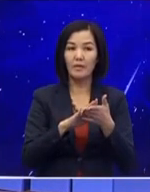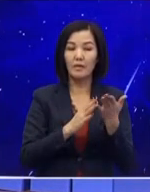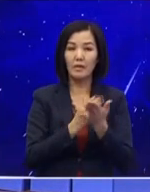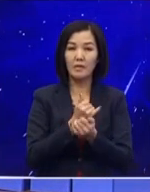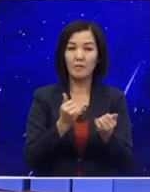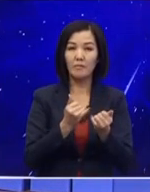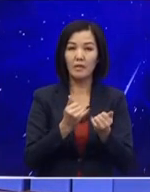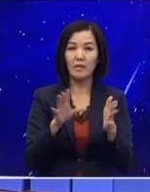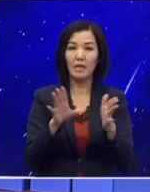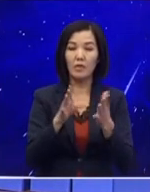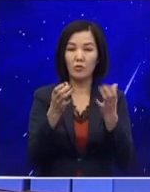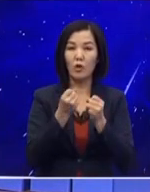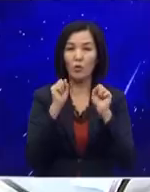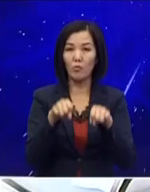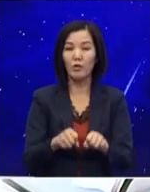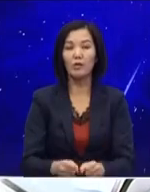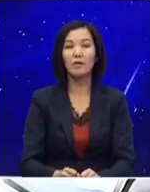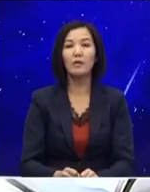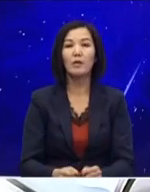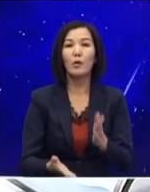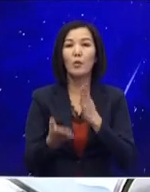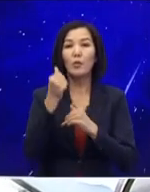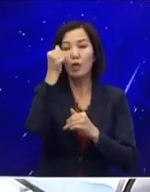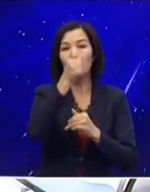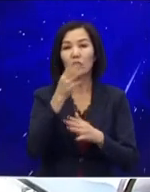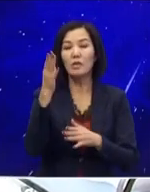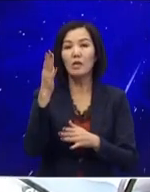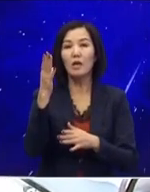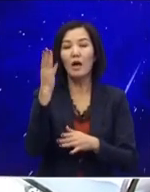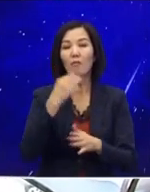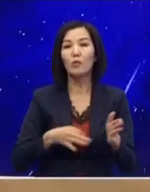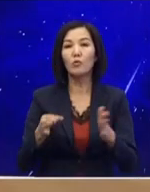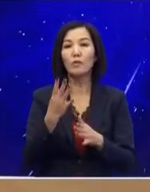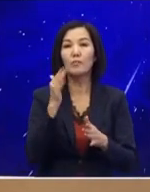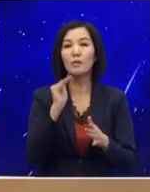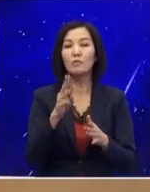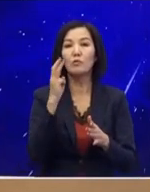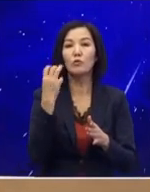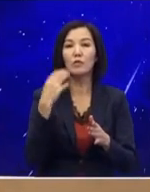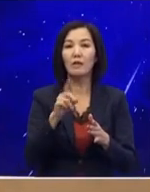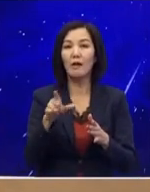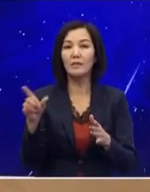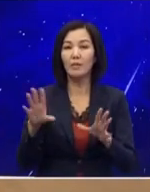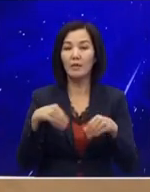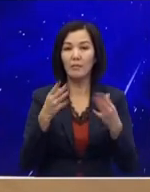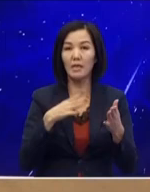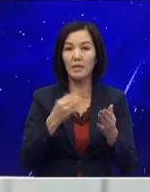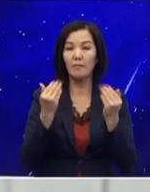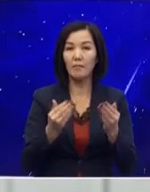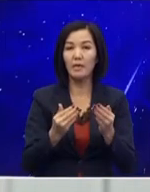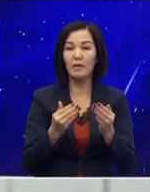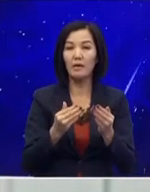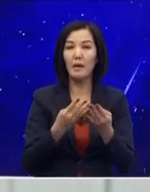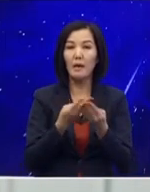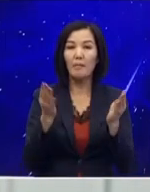қызметтерін электронды түрде алады. Өткен жылы облыста мұндай жолдама 5340 азаматқа беріліпті. Биылғы